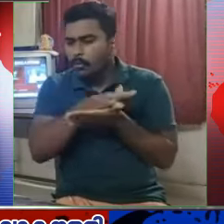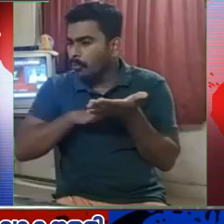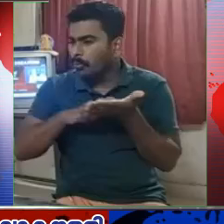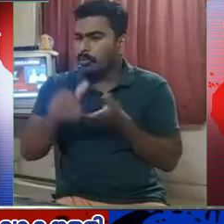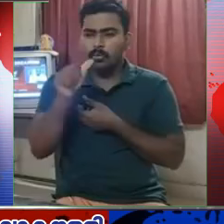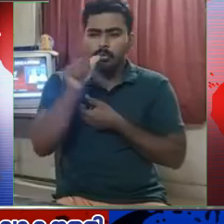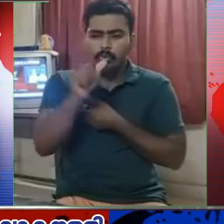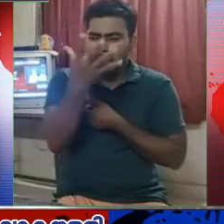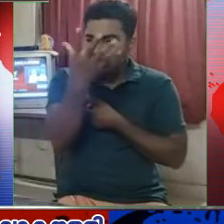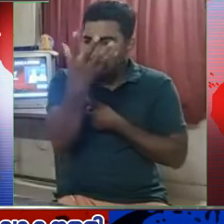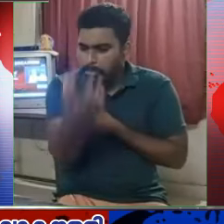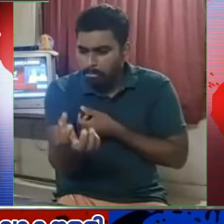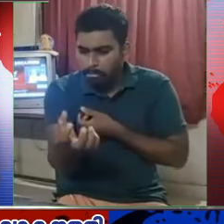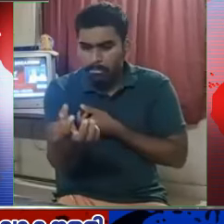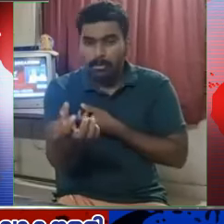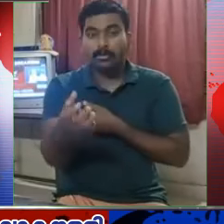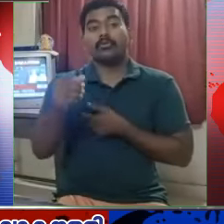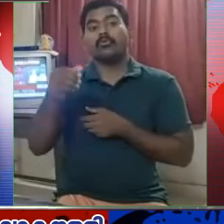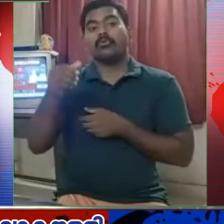നിസാമുദ്ദീൻ സമ്മേളനത്തിൽ പങ്കെടുത്ത്